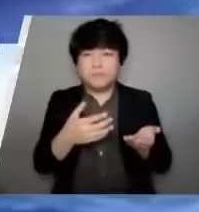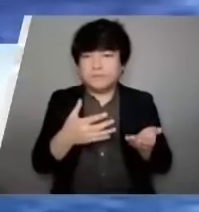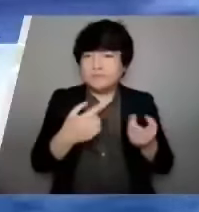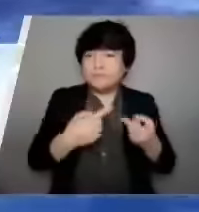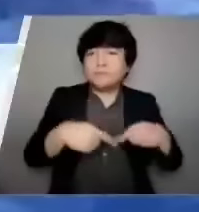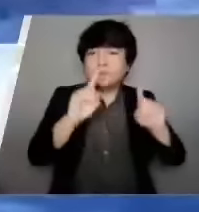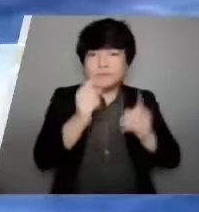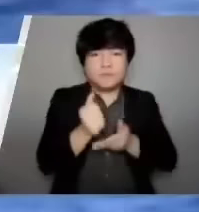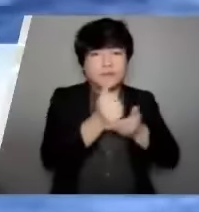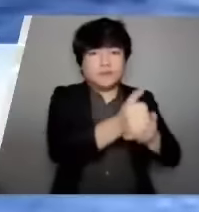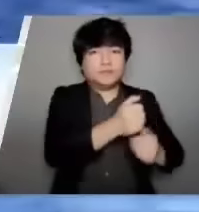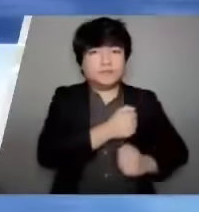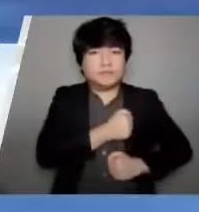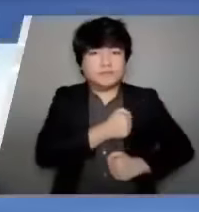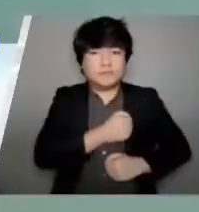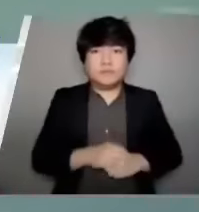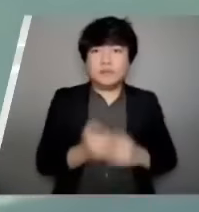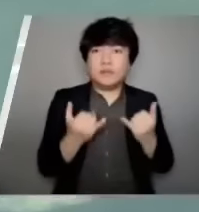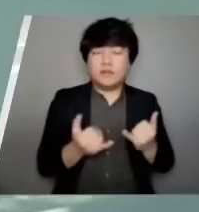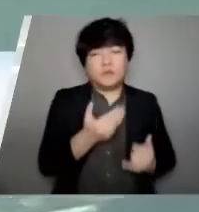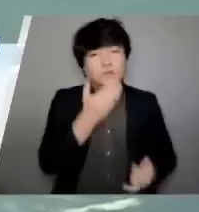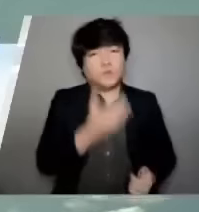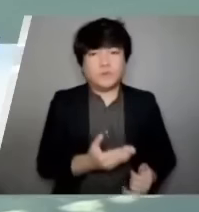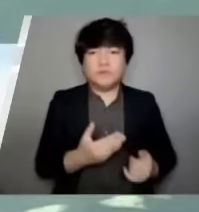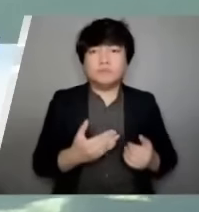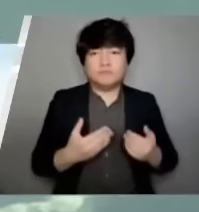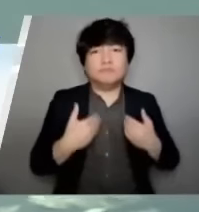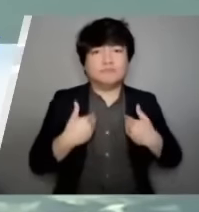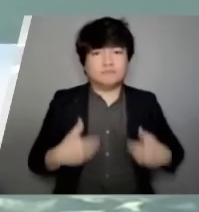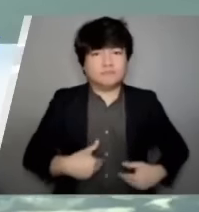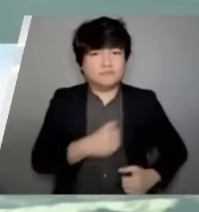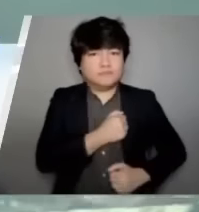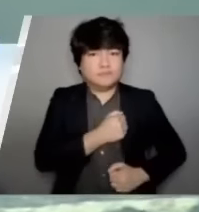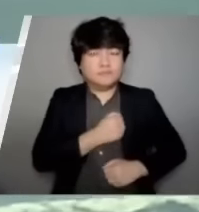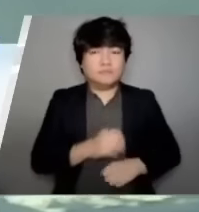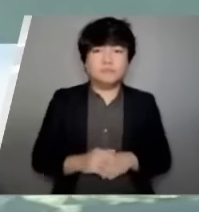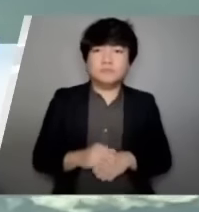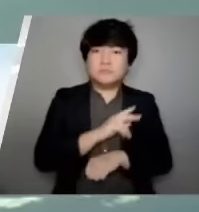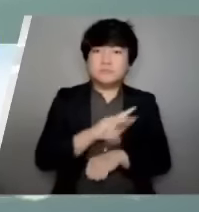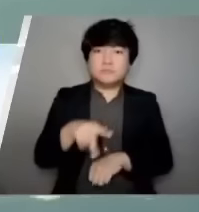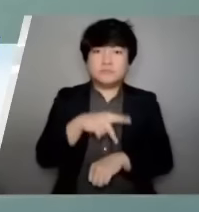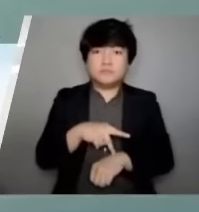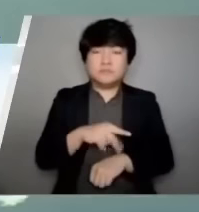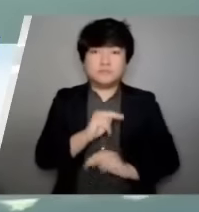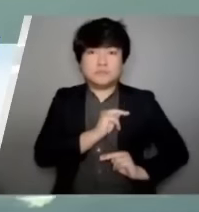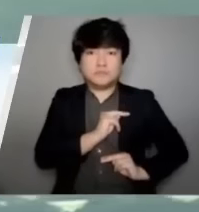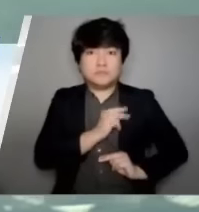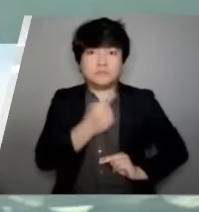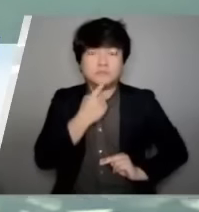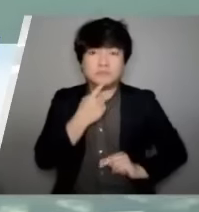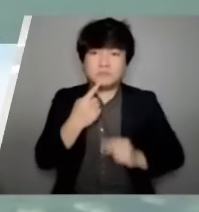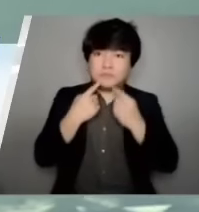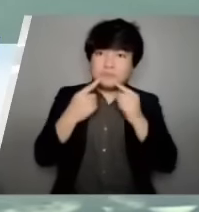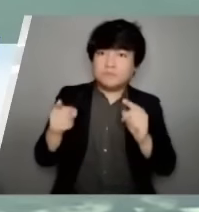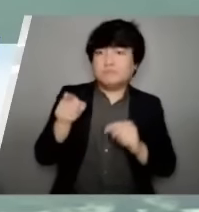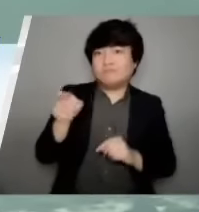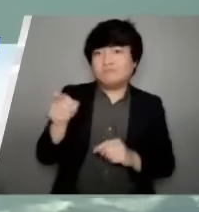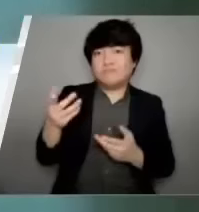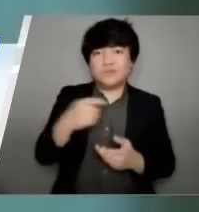ngayon ay nasa stable na ang kondisyon. Pinalagan naman ng Philippine Navy ang ulat ng state-owned newspaper ng China na Global Times. Sabi